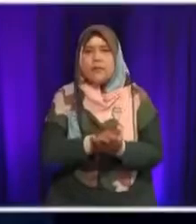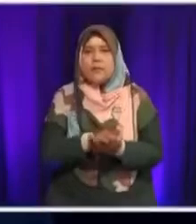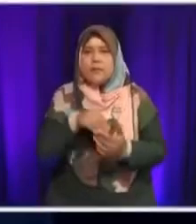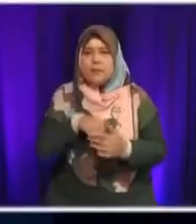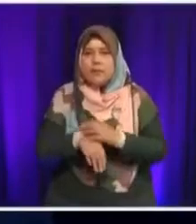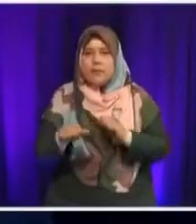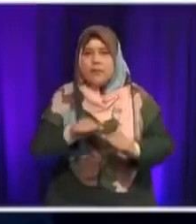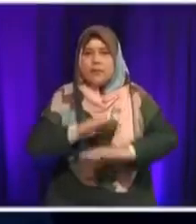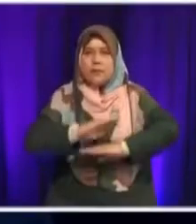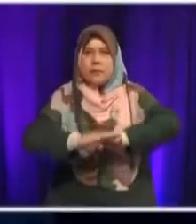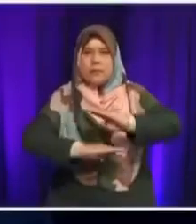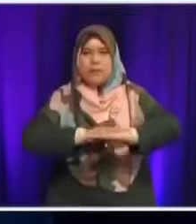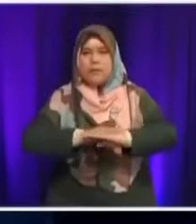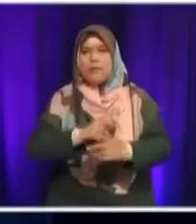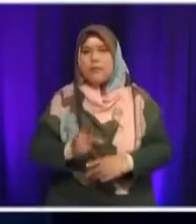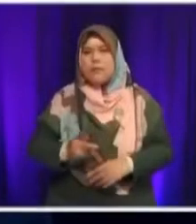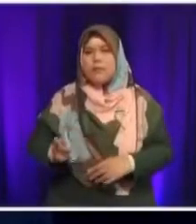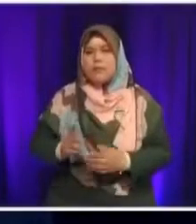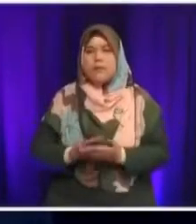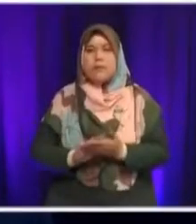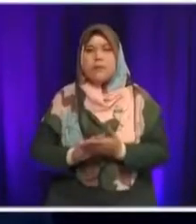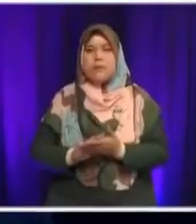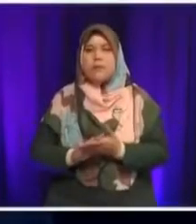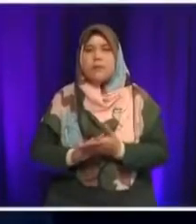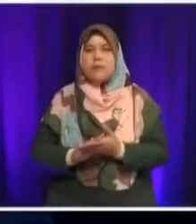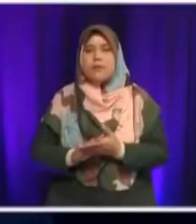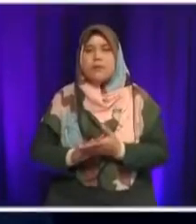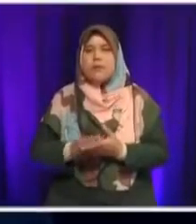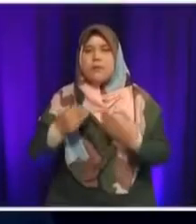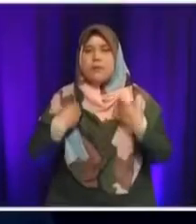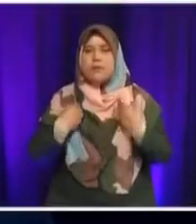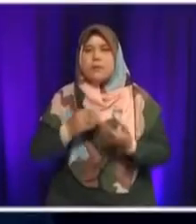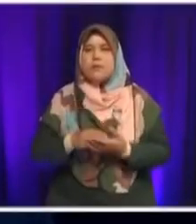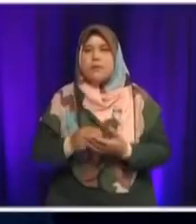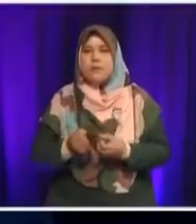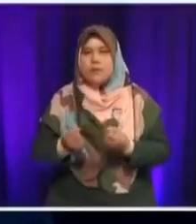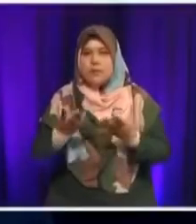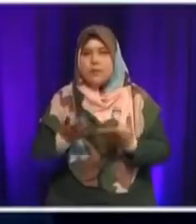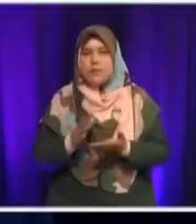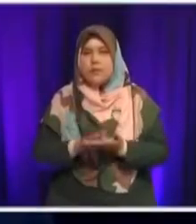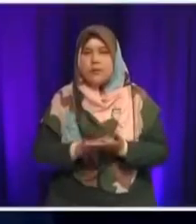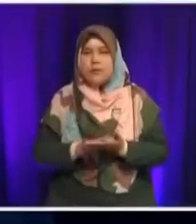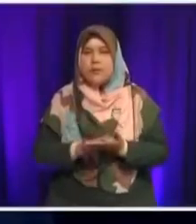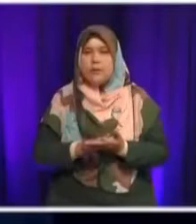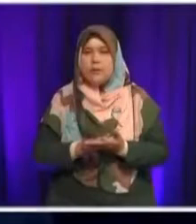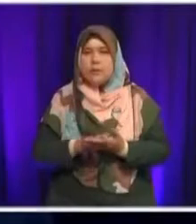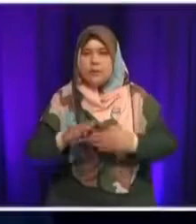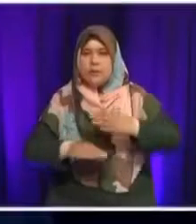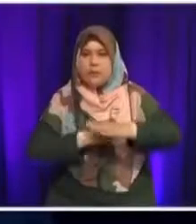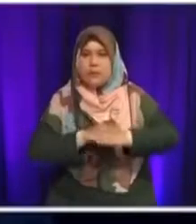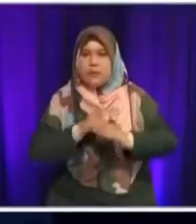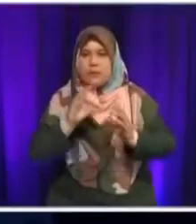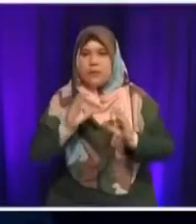membungkus produk terdapat dua berbagai kaidahlah antaranya yang akan dibuat ialah dengan